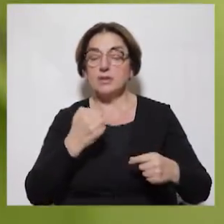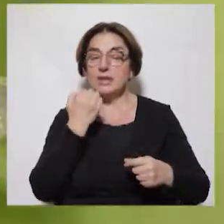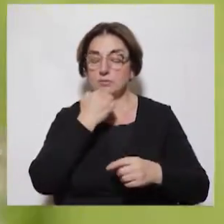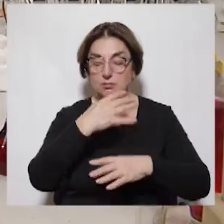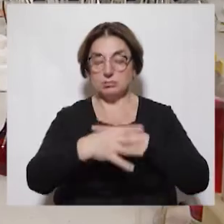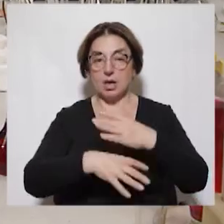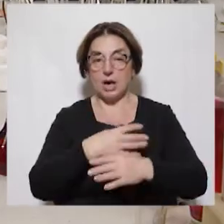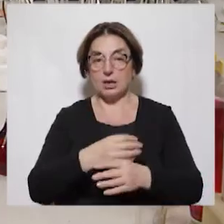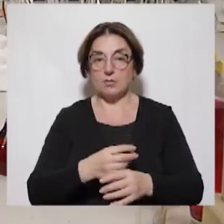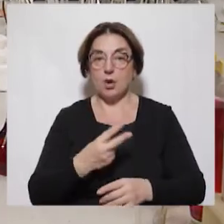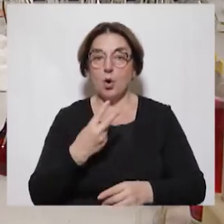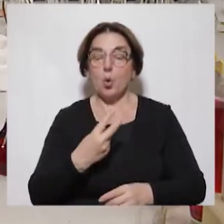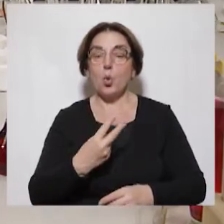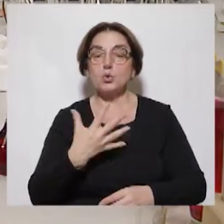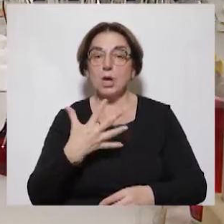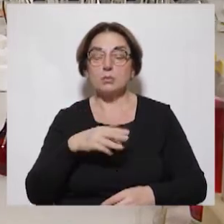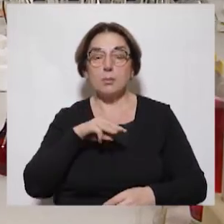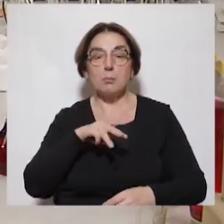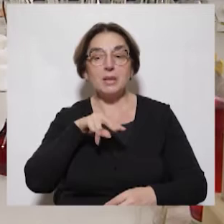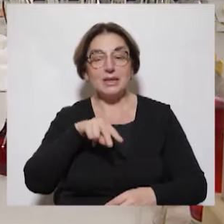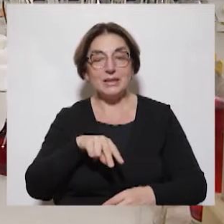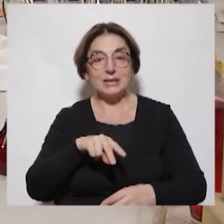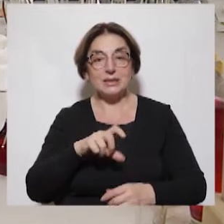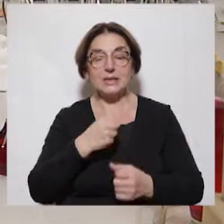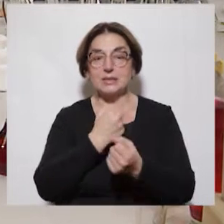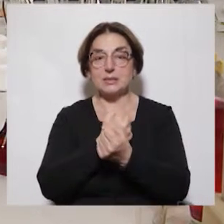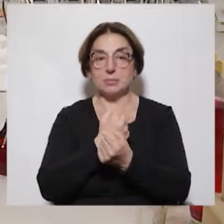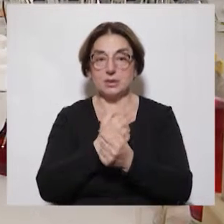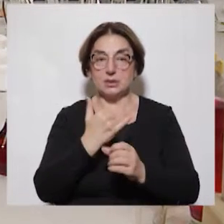ნივთიერებების შერევა. 25 მილილიტრი ეთილი სპირტი